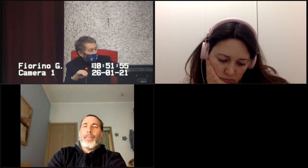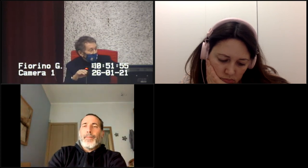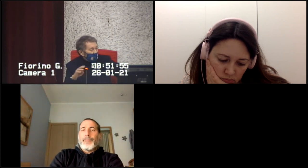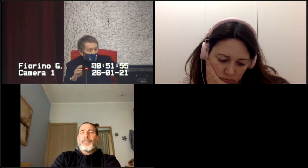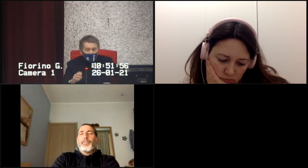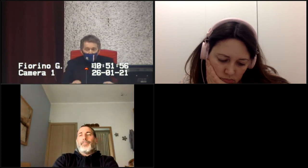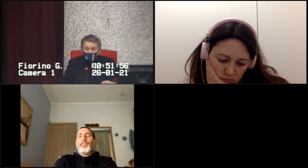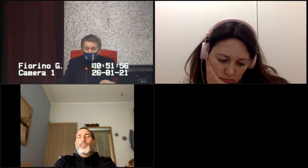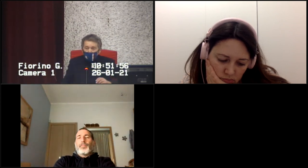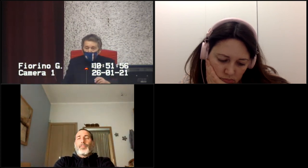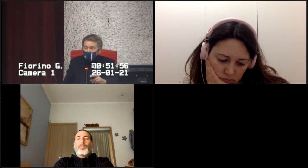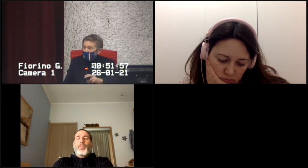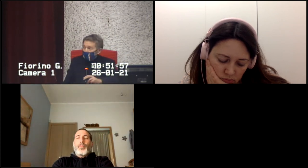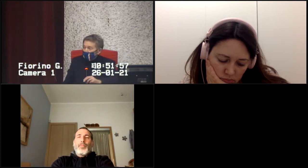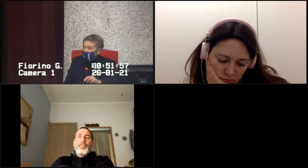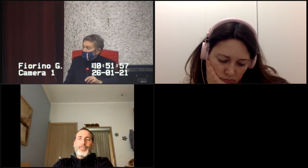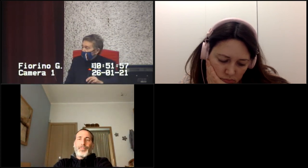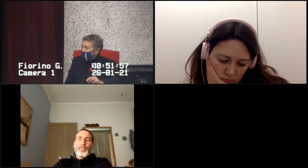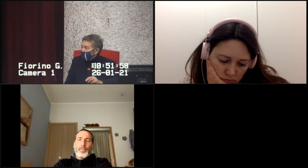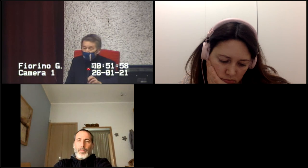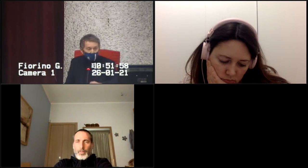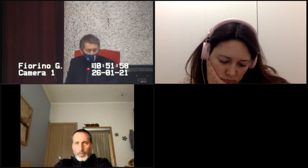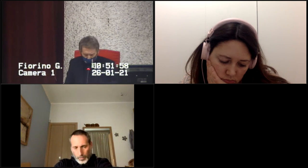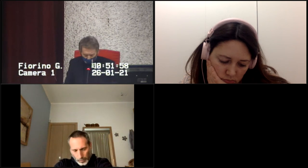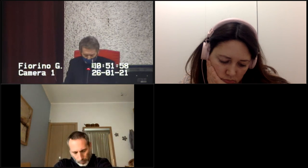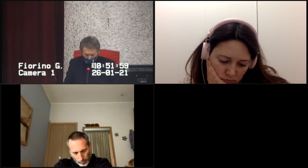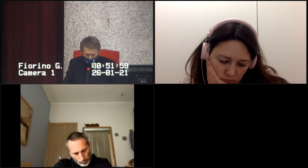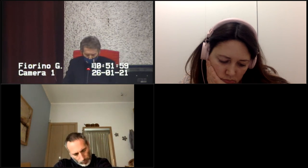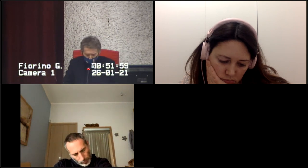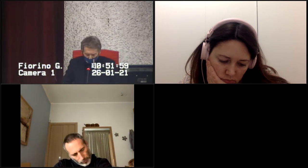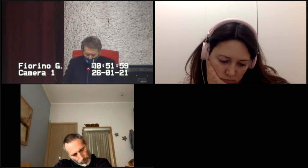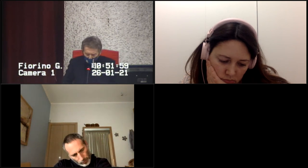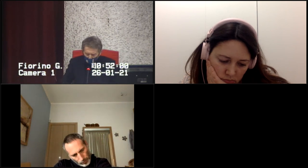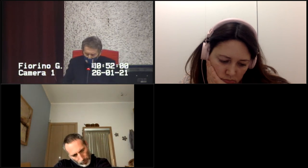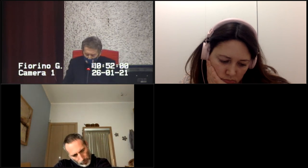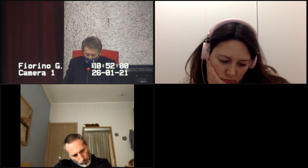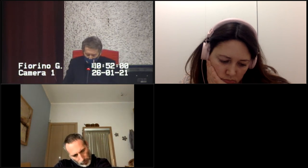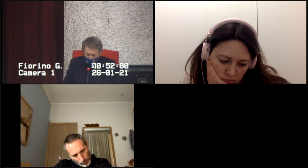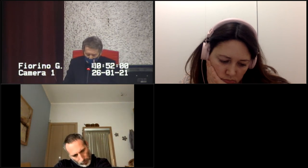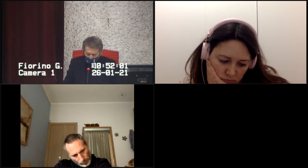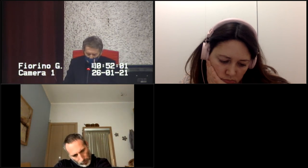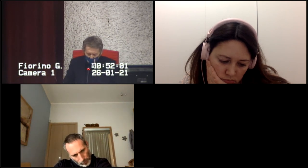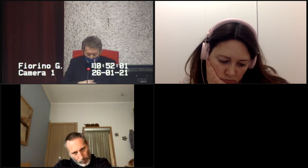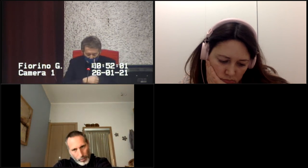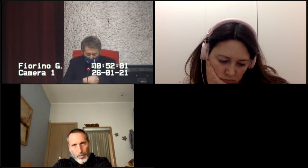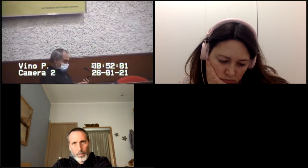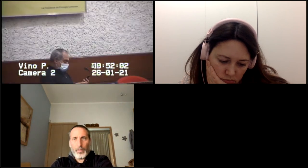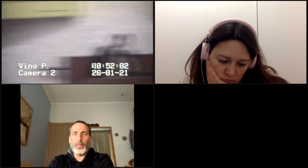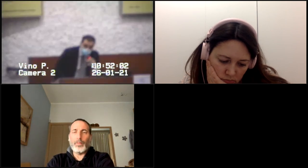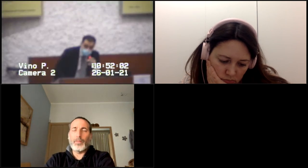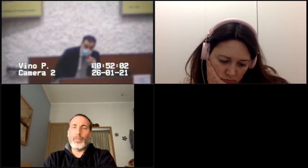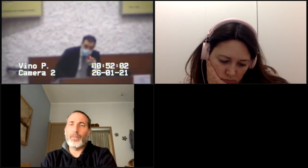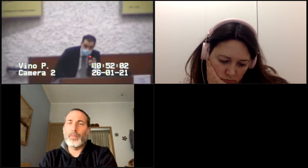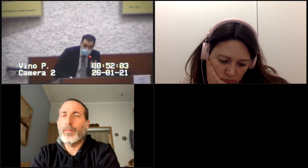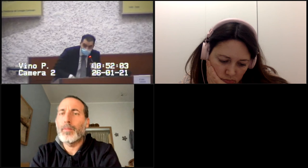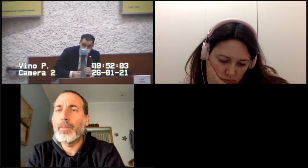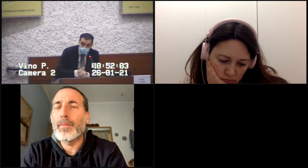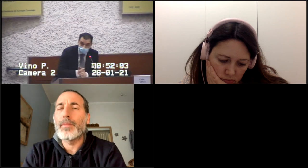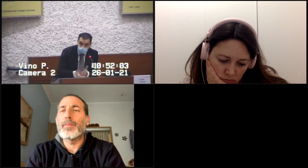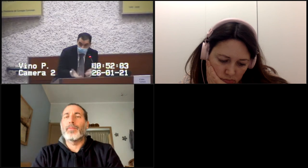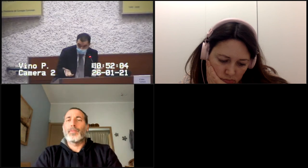si assume le responsabilità di quello che dice, indipendentemente da tutto. Bene, esaurita la discussione. Scusi,